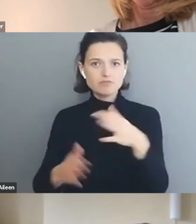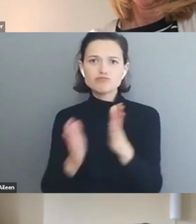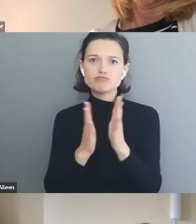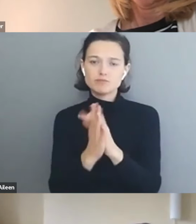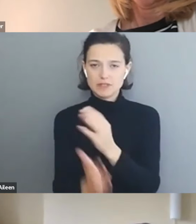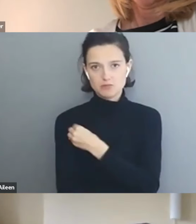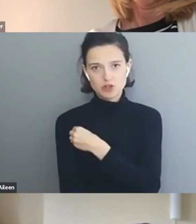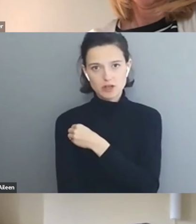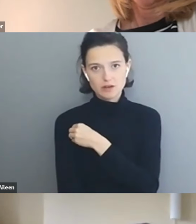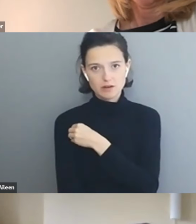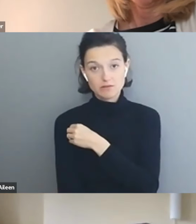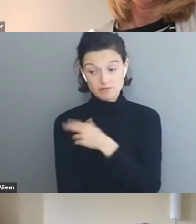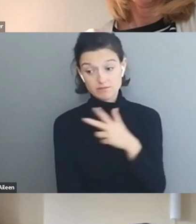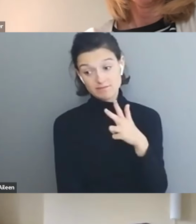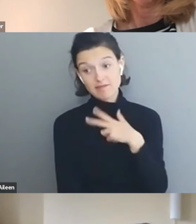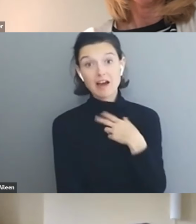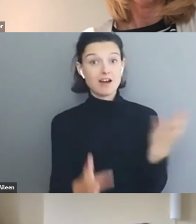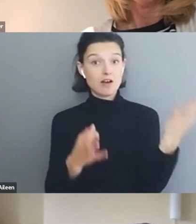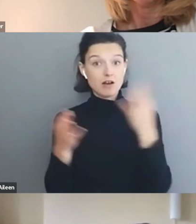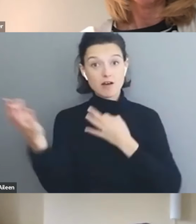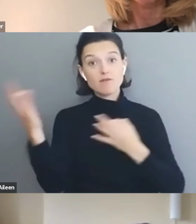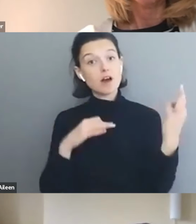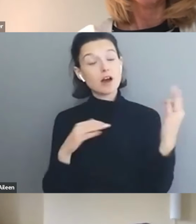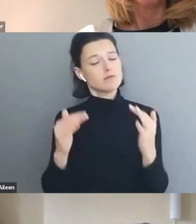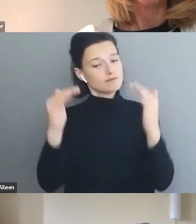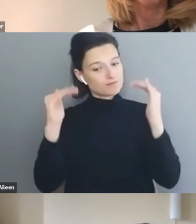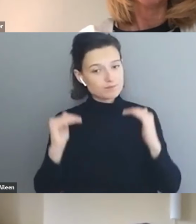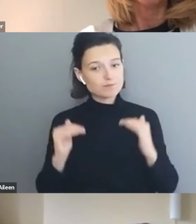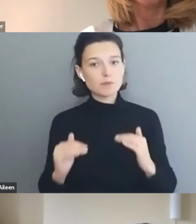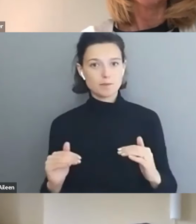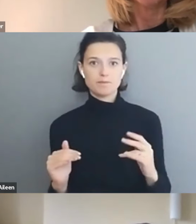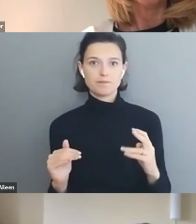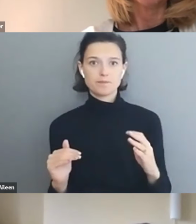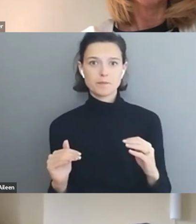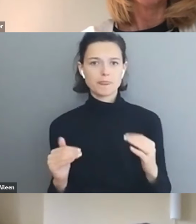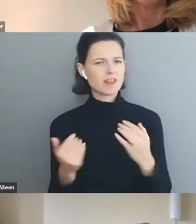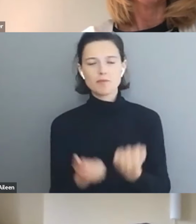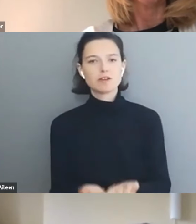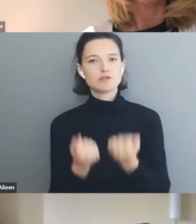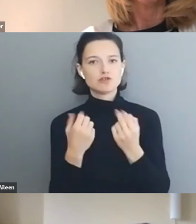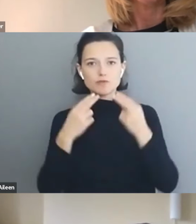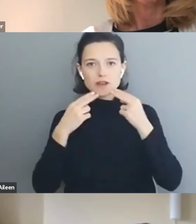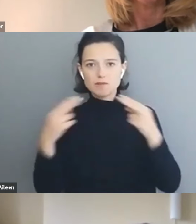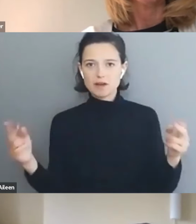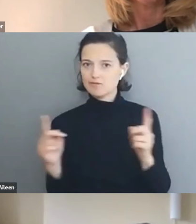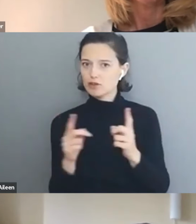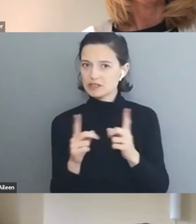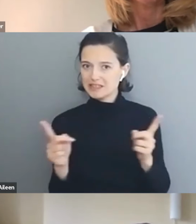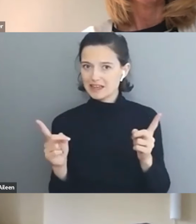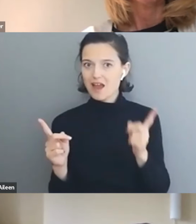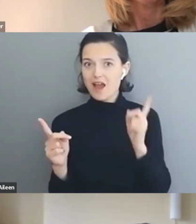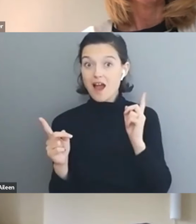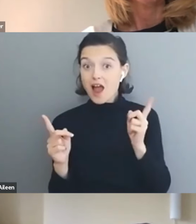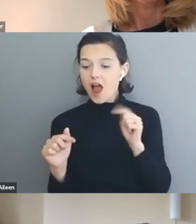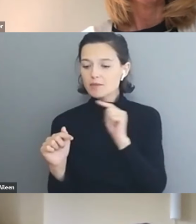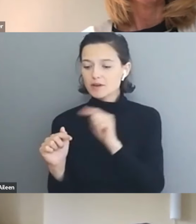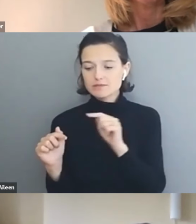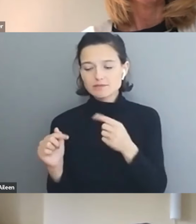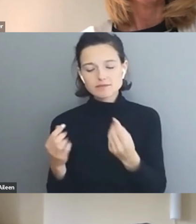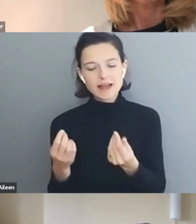die eigentlich, also jetzt aus unserer Sicht auch gar nicht schwer zu beantworten sind, aber wo ganz deutlich wird, was